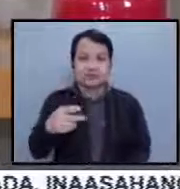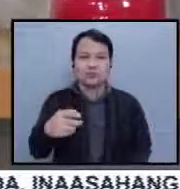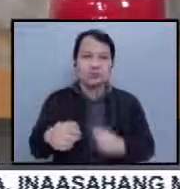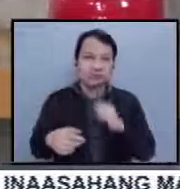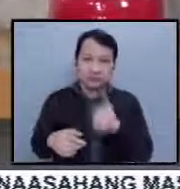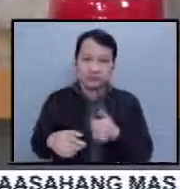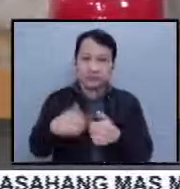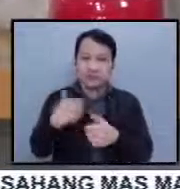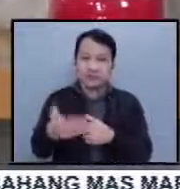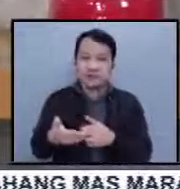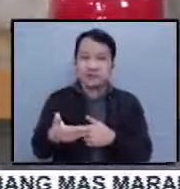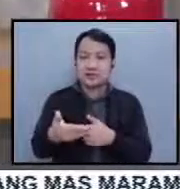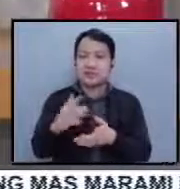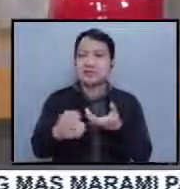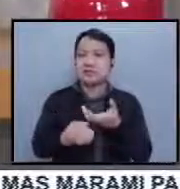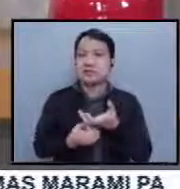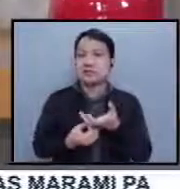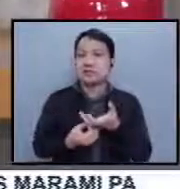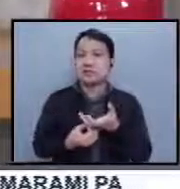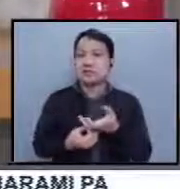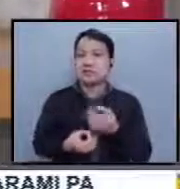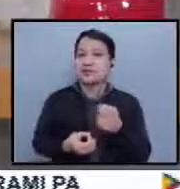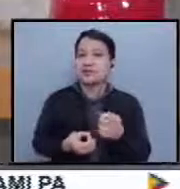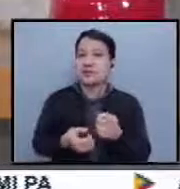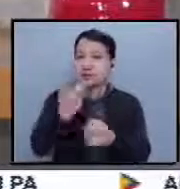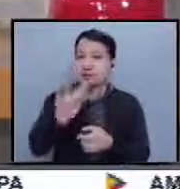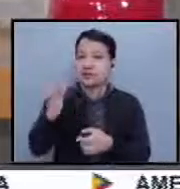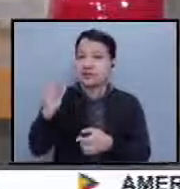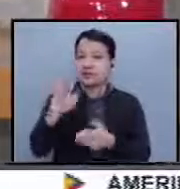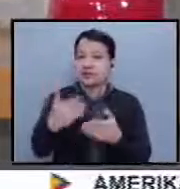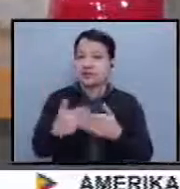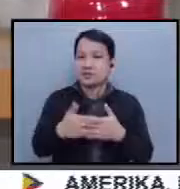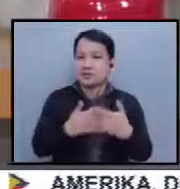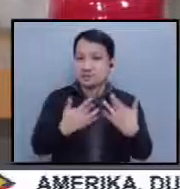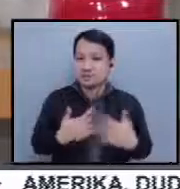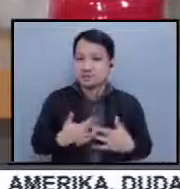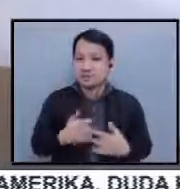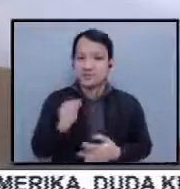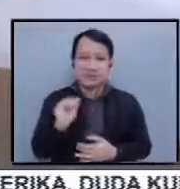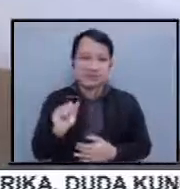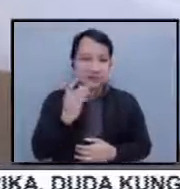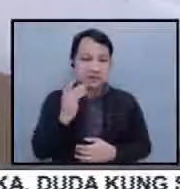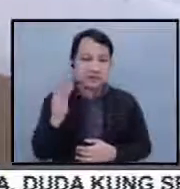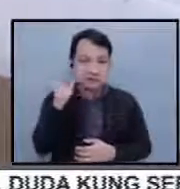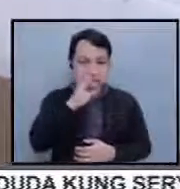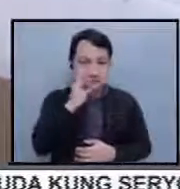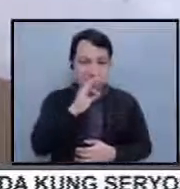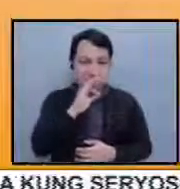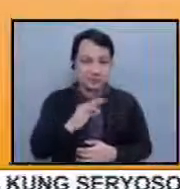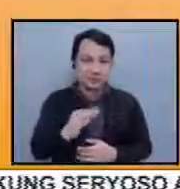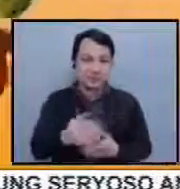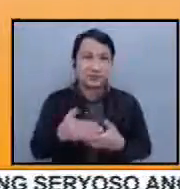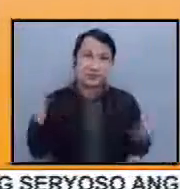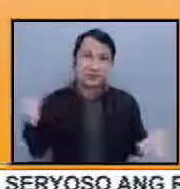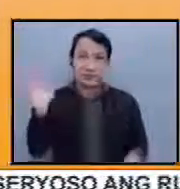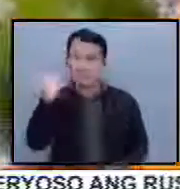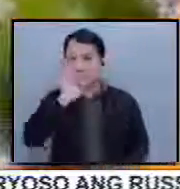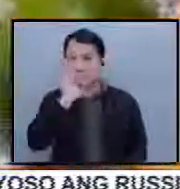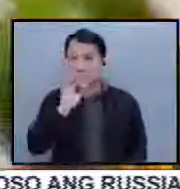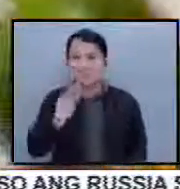sa aking mga susunod na lulutuin. Ang mga pagkain na malapit sa puso at panlasa ng mga Pilipino. Sarap Pinoy!